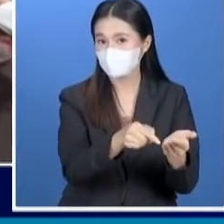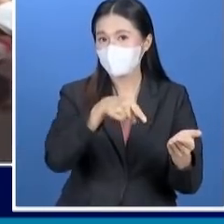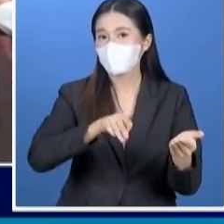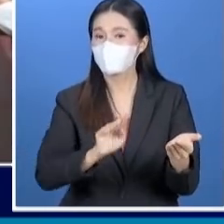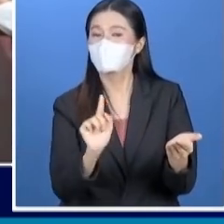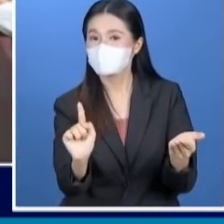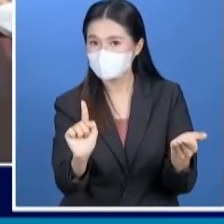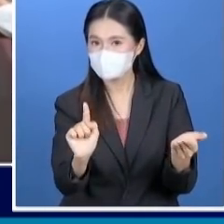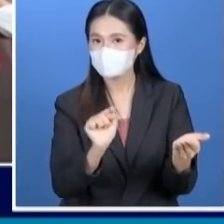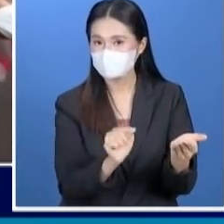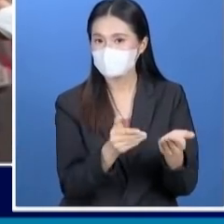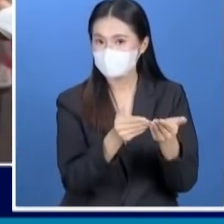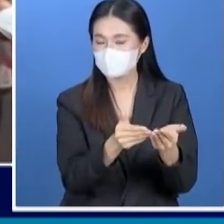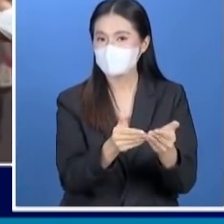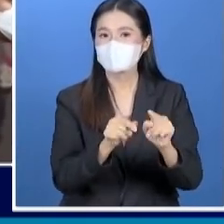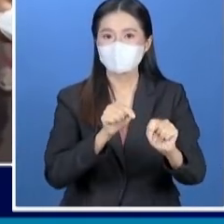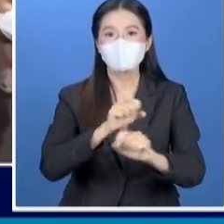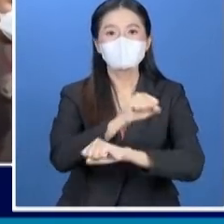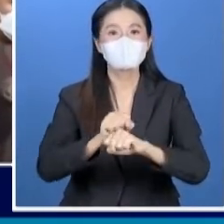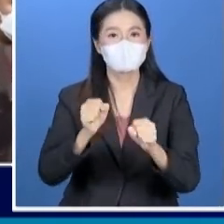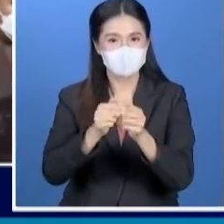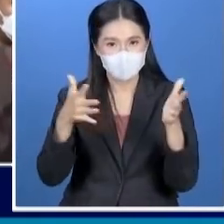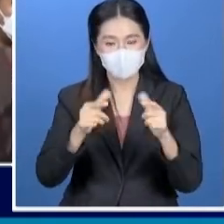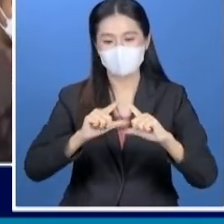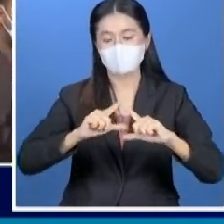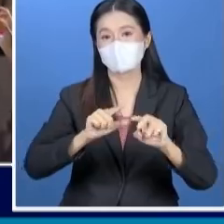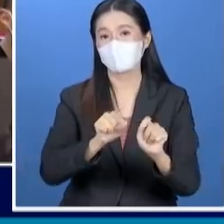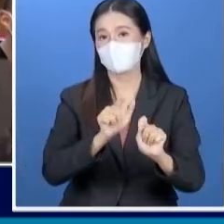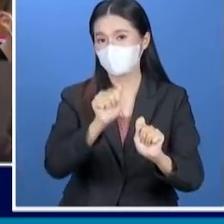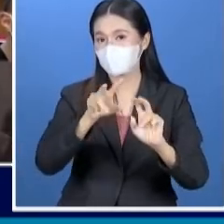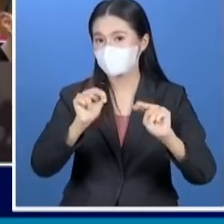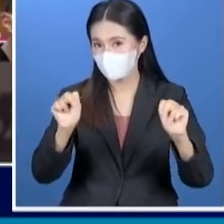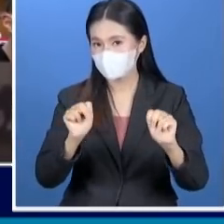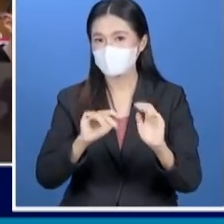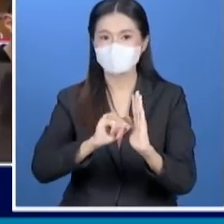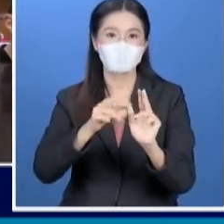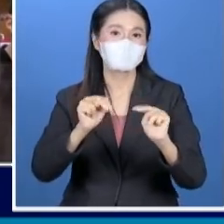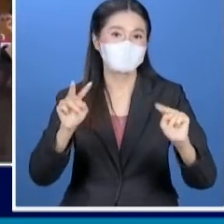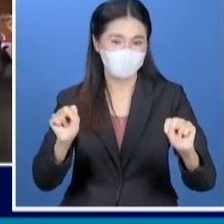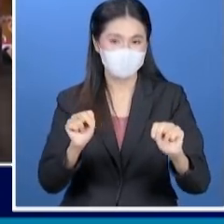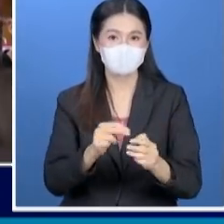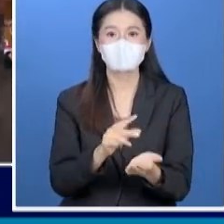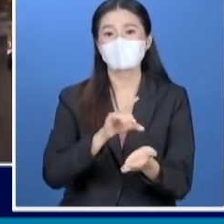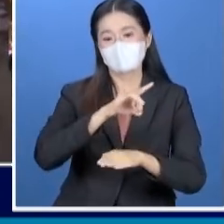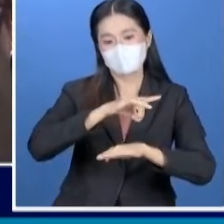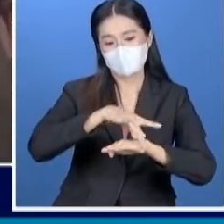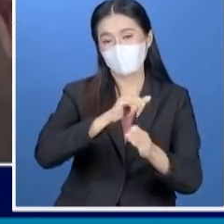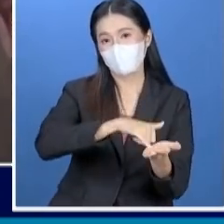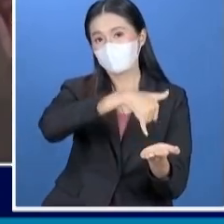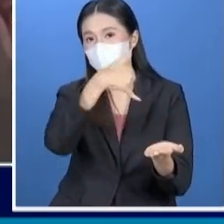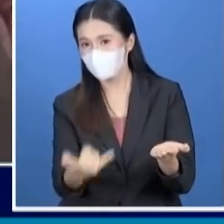คราม1ตำบลสวนใหญ่อำเภอเมืองนนทบุรีจังหวัดนนทบุรีคุณแตงโมได้ตกจาก